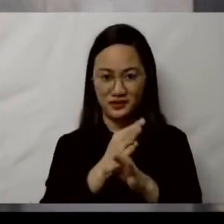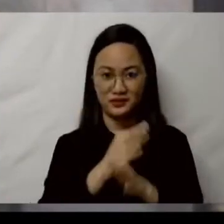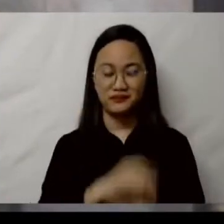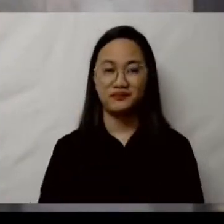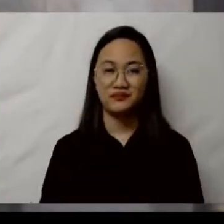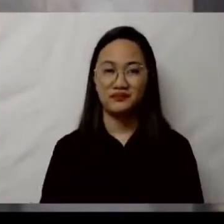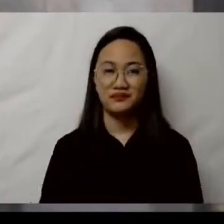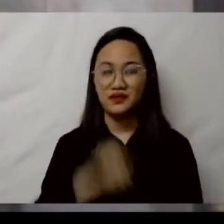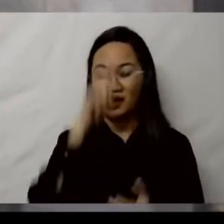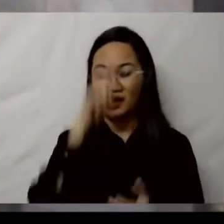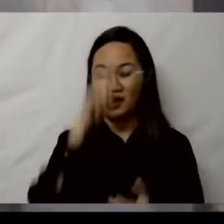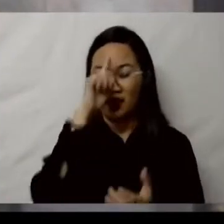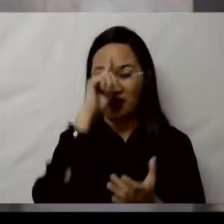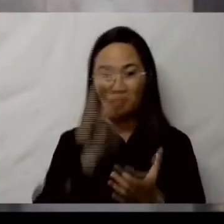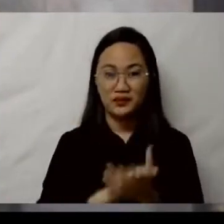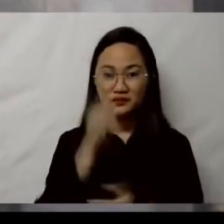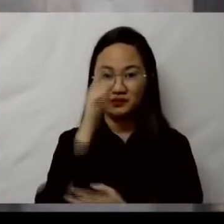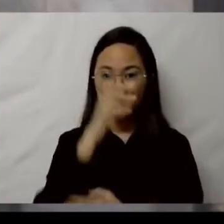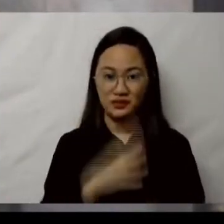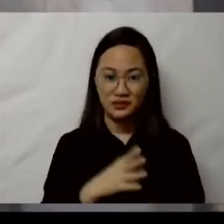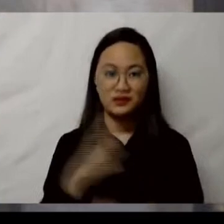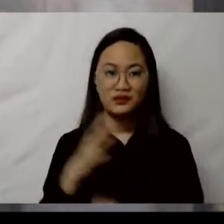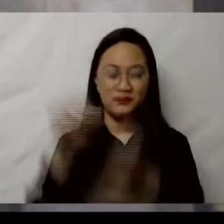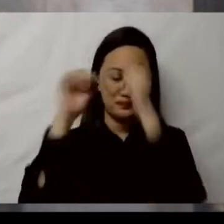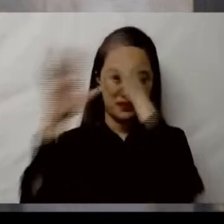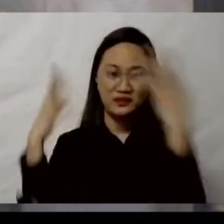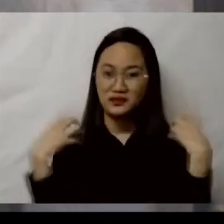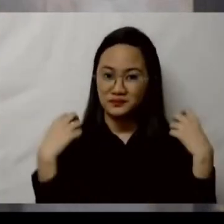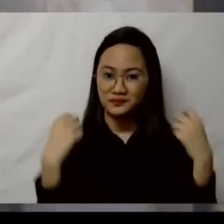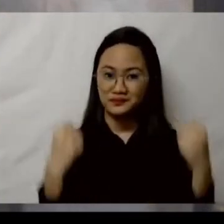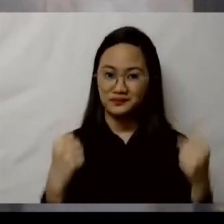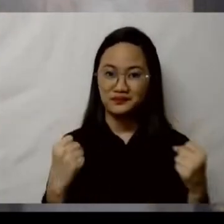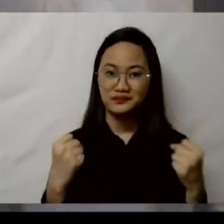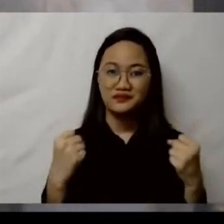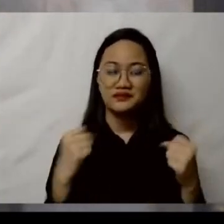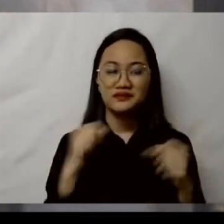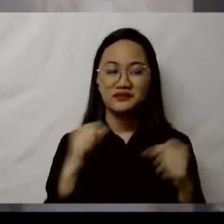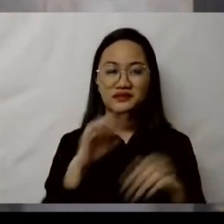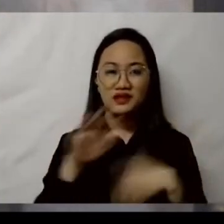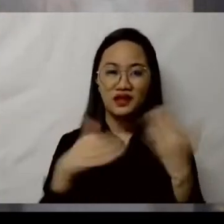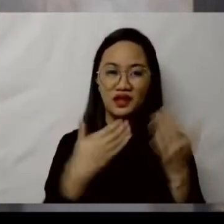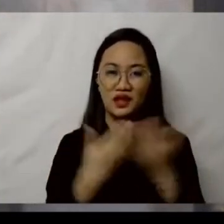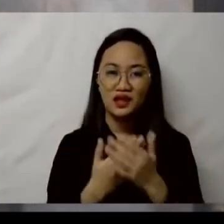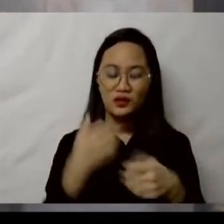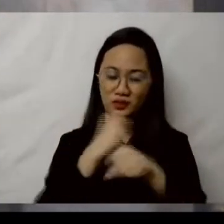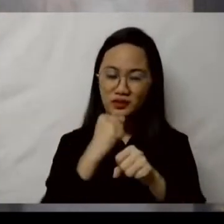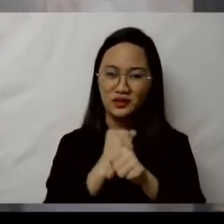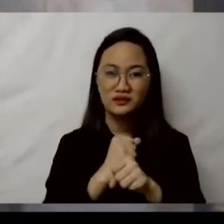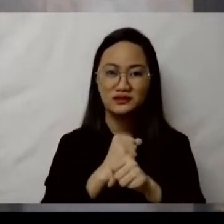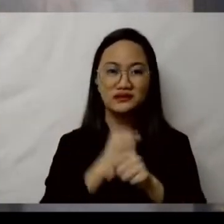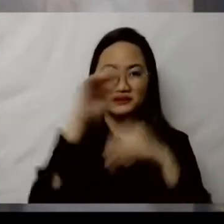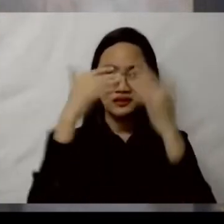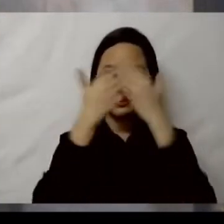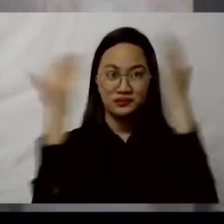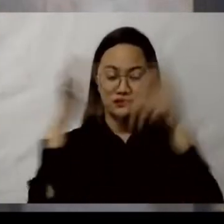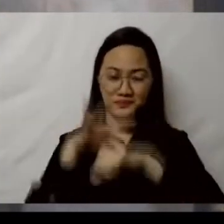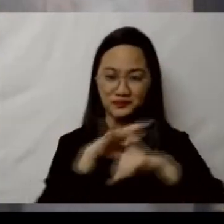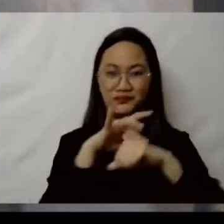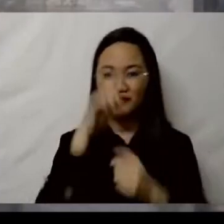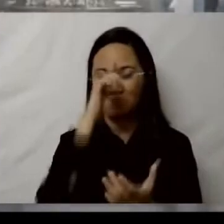Sumasampalataya ako sa Diyos amang makapangyarihan sa lahat na may gawa ng langit at lupa. Sumasampalataya ako